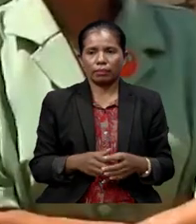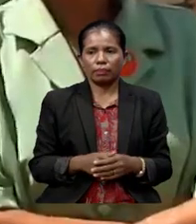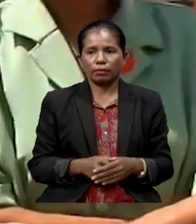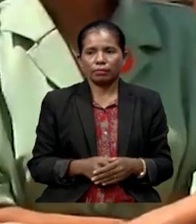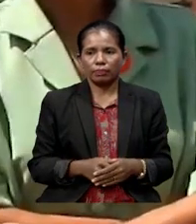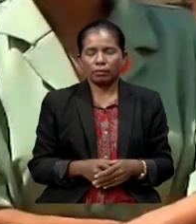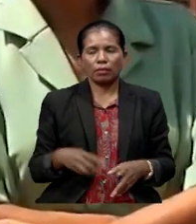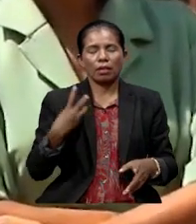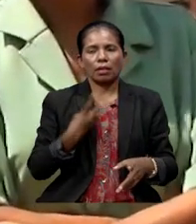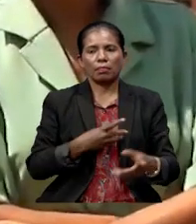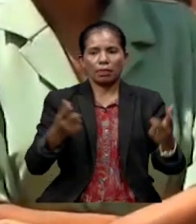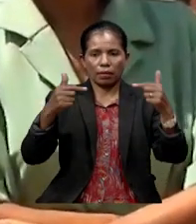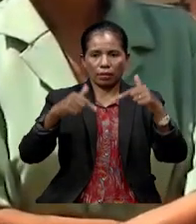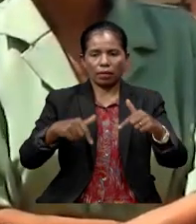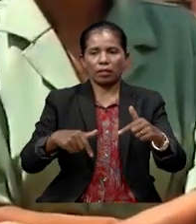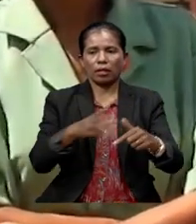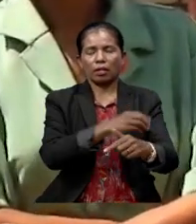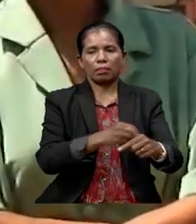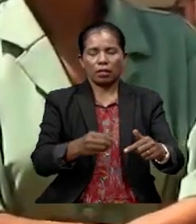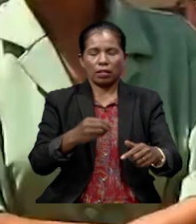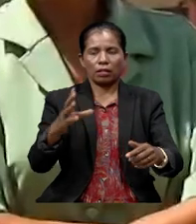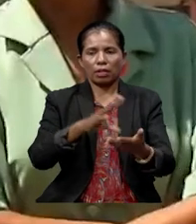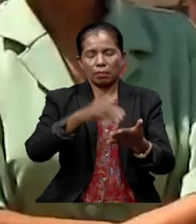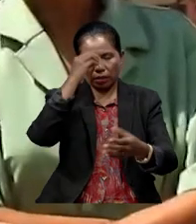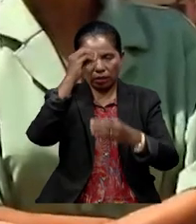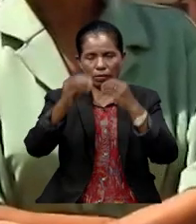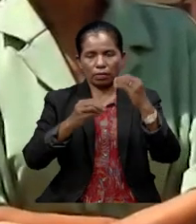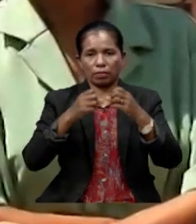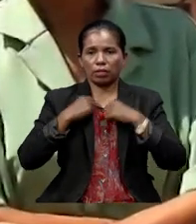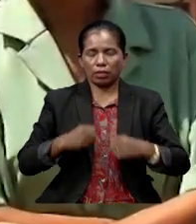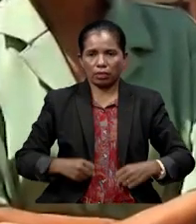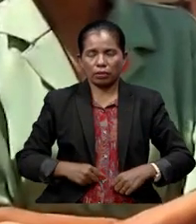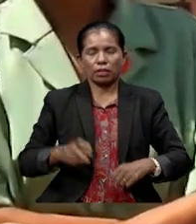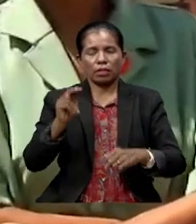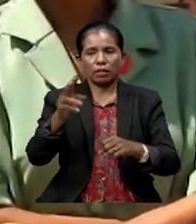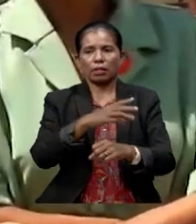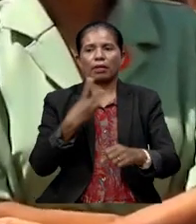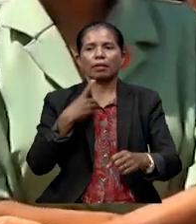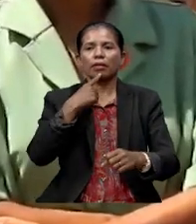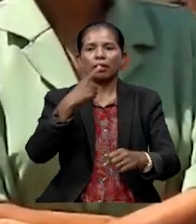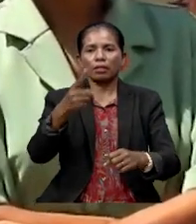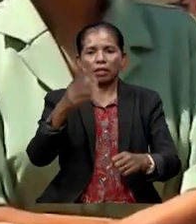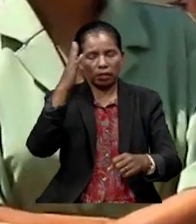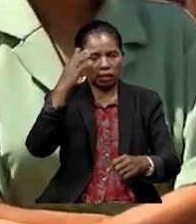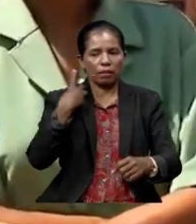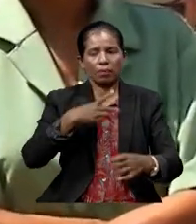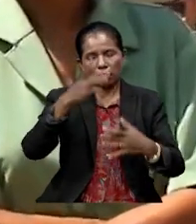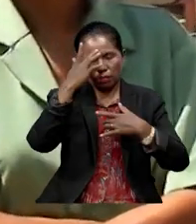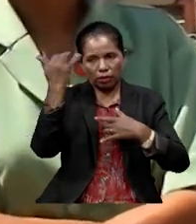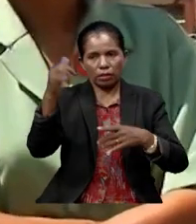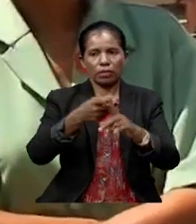Oinga mai ne ami atu metir palestra kono ba Saudi nia oinsa mak ami atu hatene discovery ami mora sira li